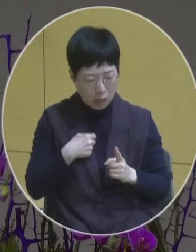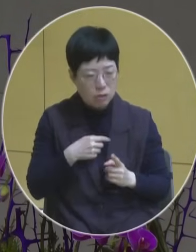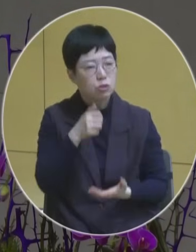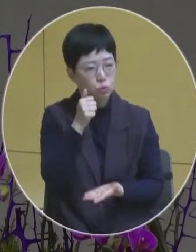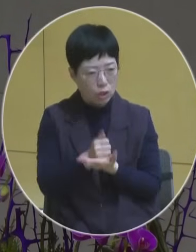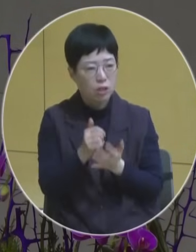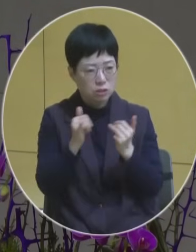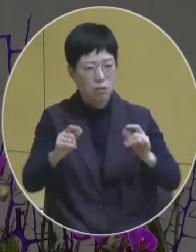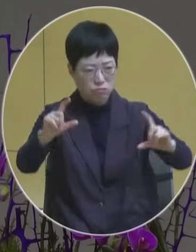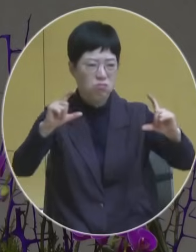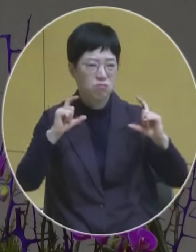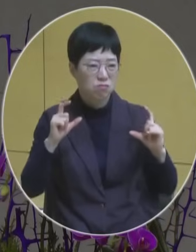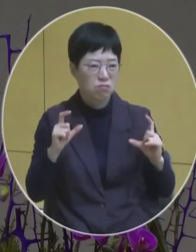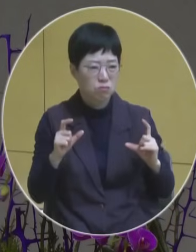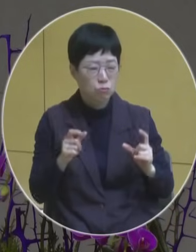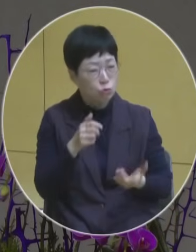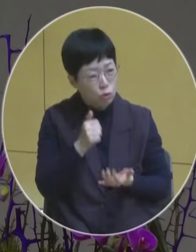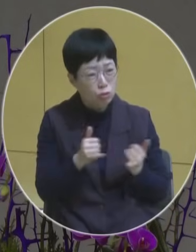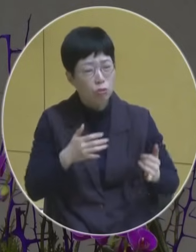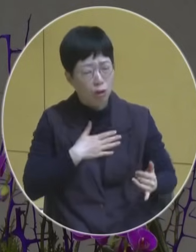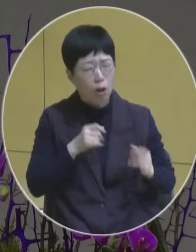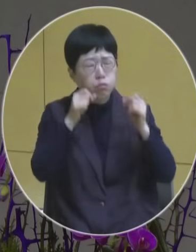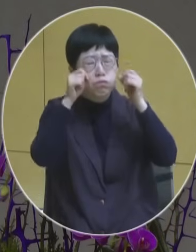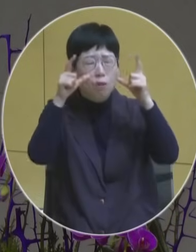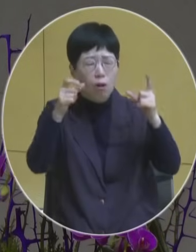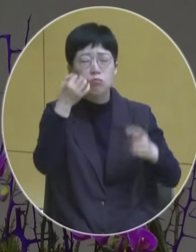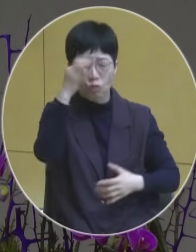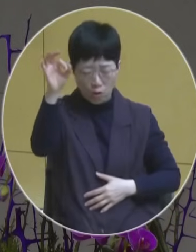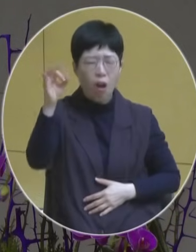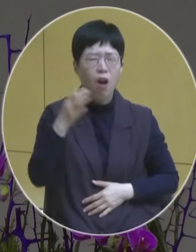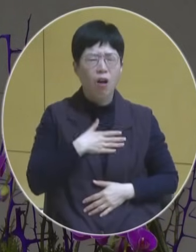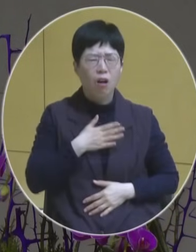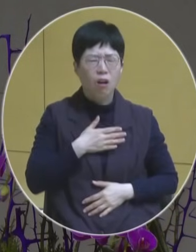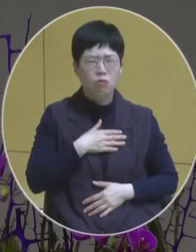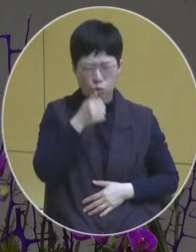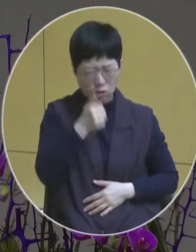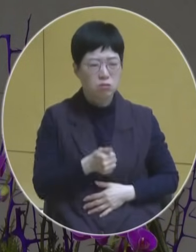그렇게 말씀합니다. 그 죄인이라는 사실 내가 깨닫는 거예요. 인정하는 거예요.